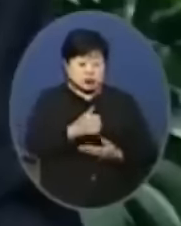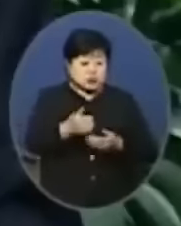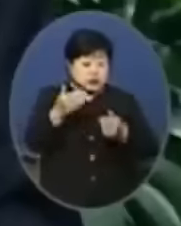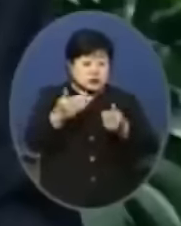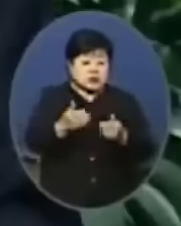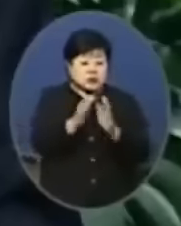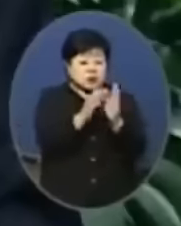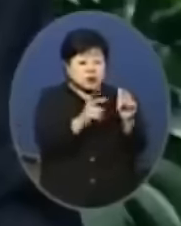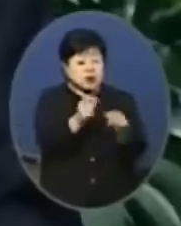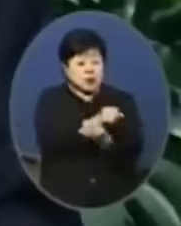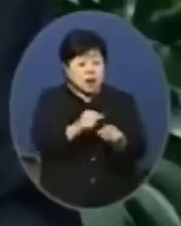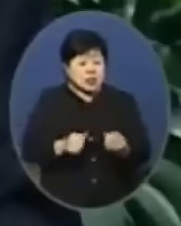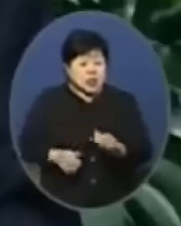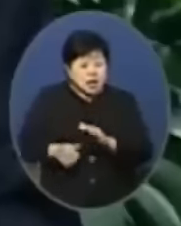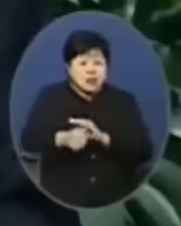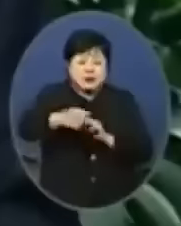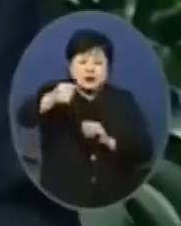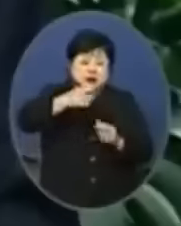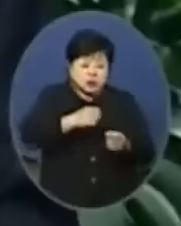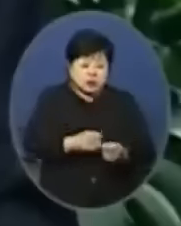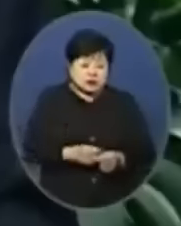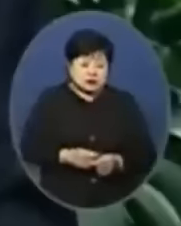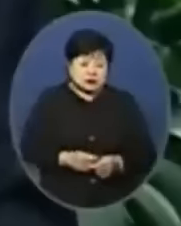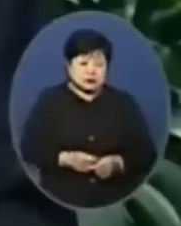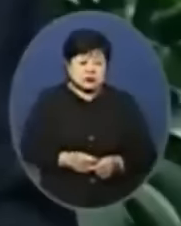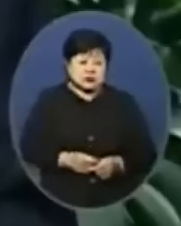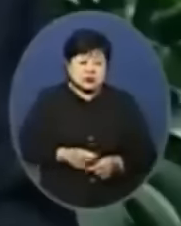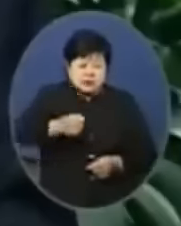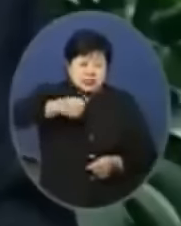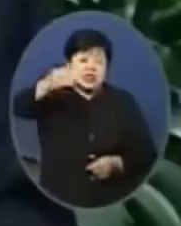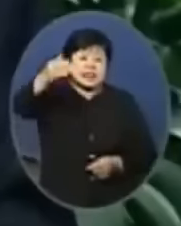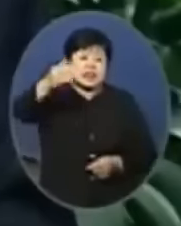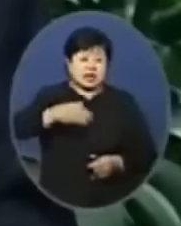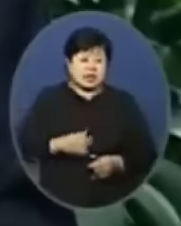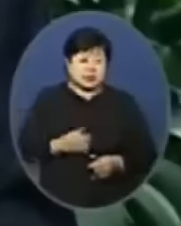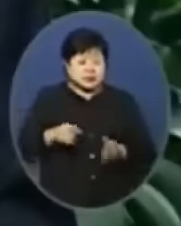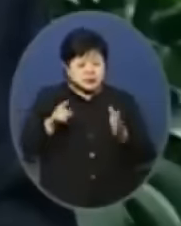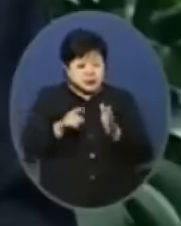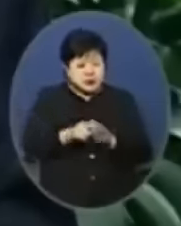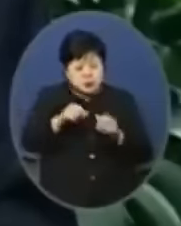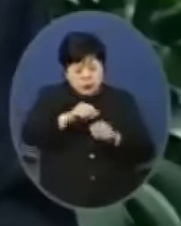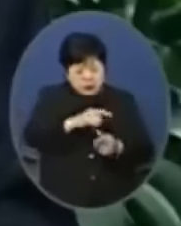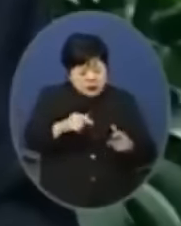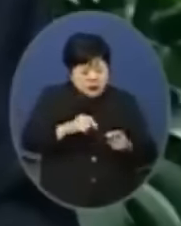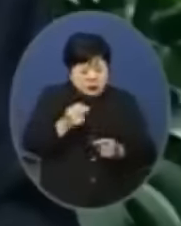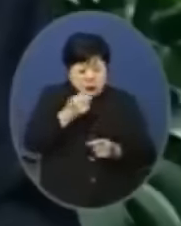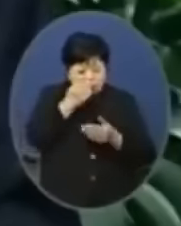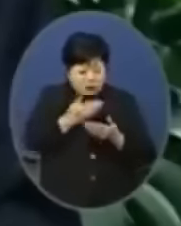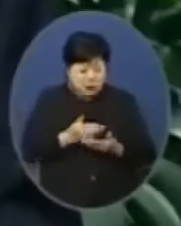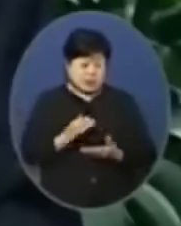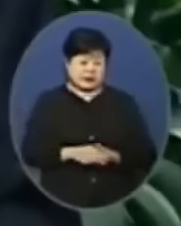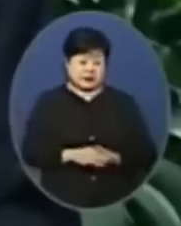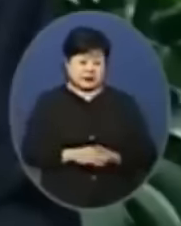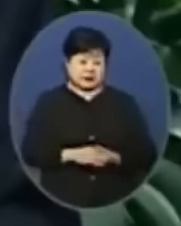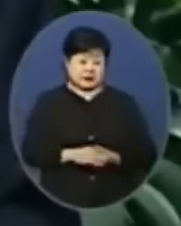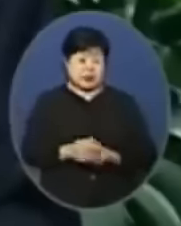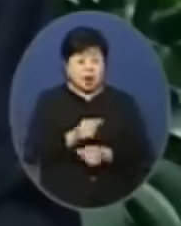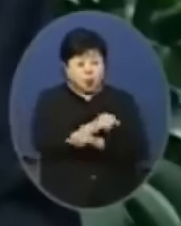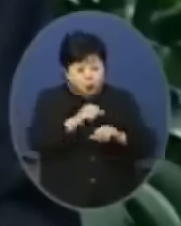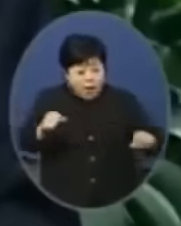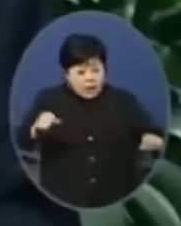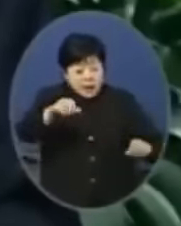주님께서 모세가 광야에서 뱀을 뗀 것 같이 인자도 들려야 하느니 누구든지 저를 믿으면 멸망하지 않고 영생을 얻으려.